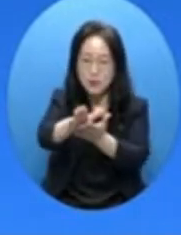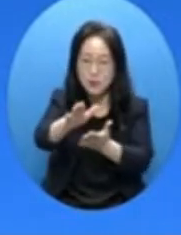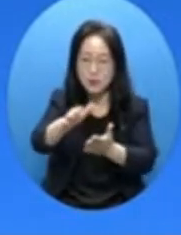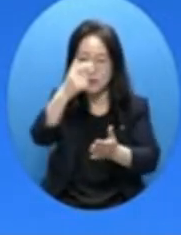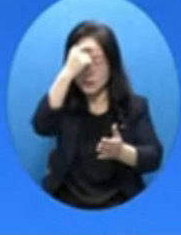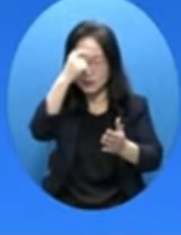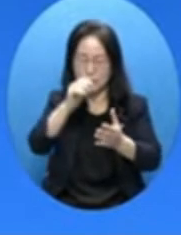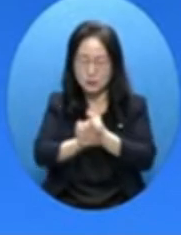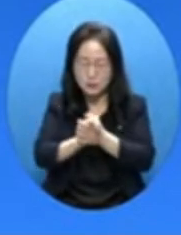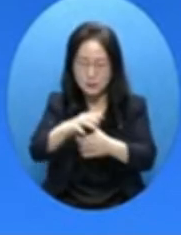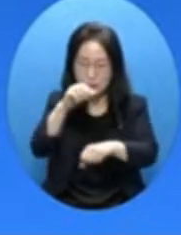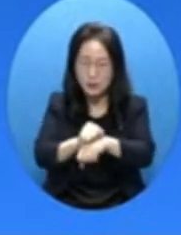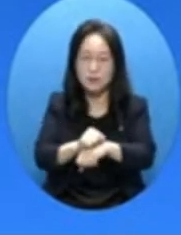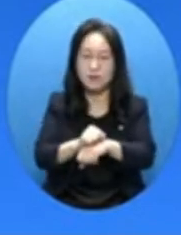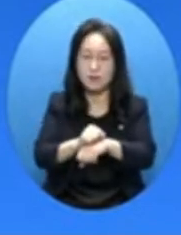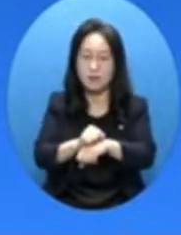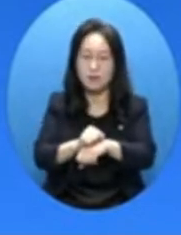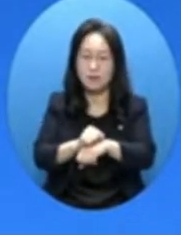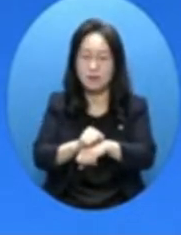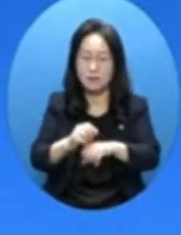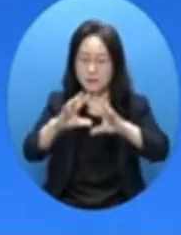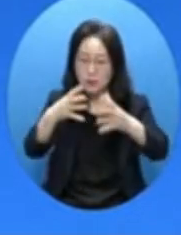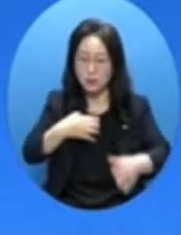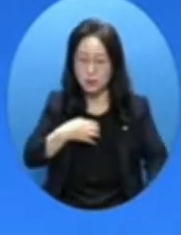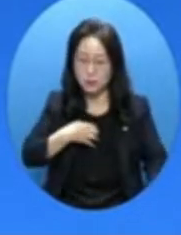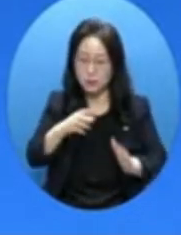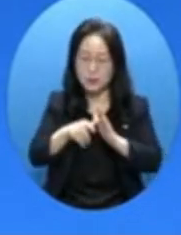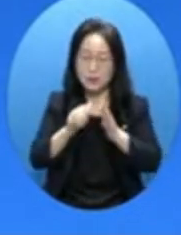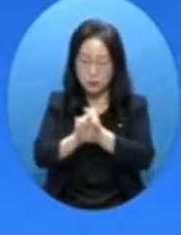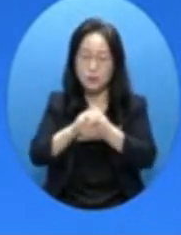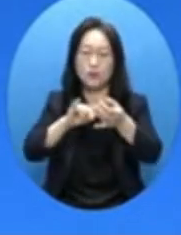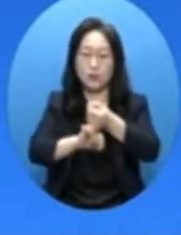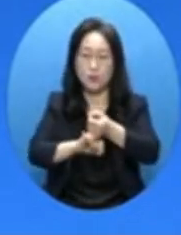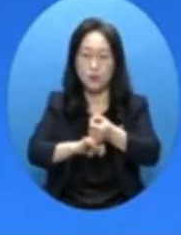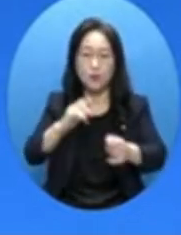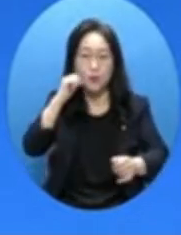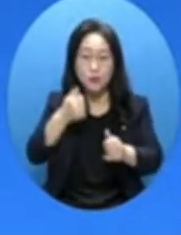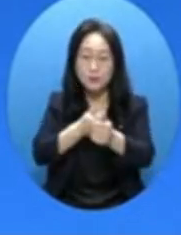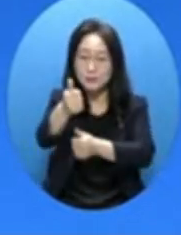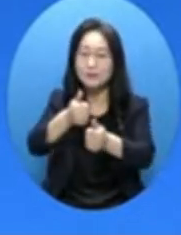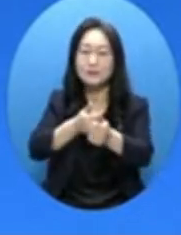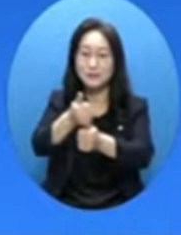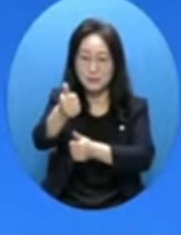나라의 위기가 나올 때마다 기도해서 모든 어려움을 이겨낸